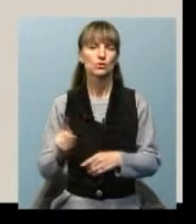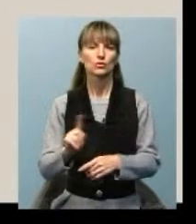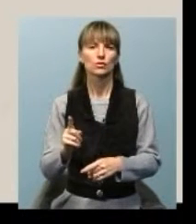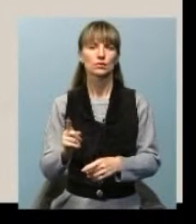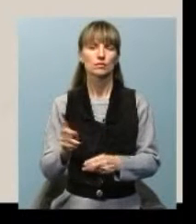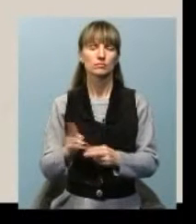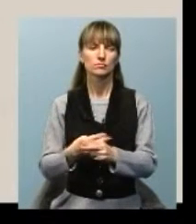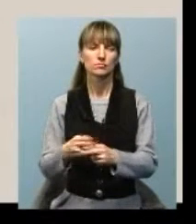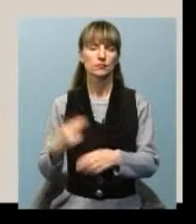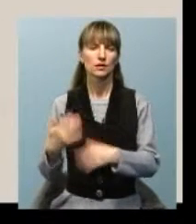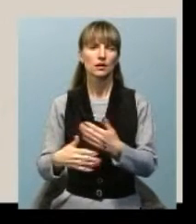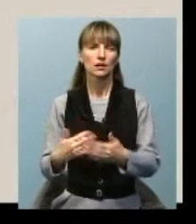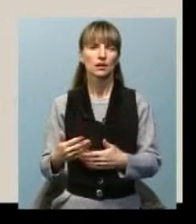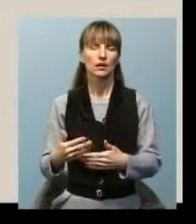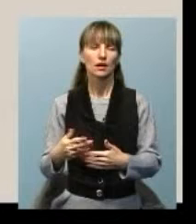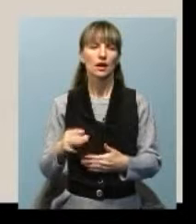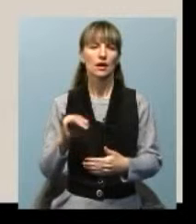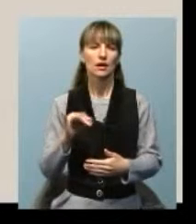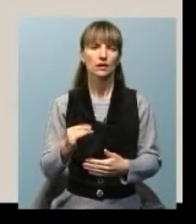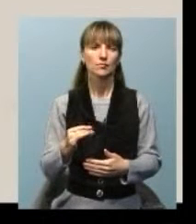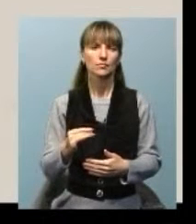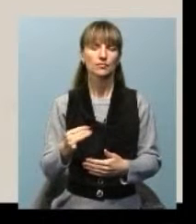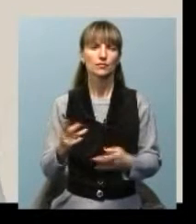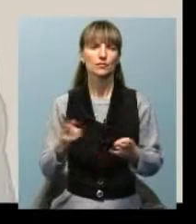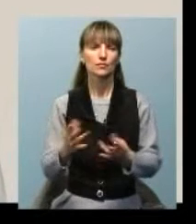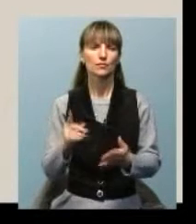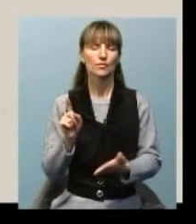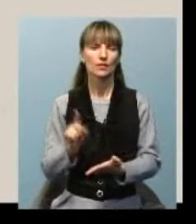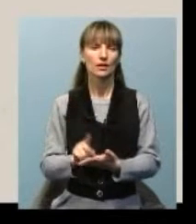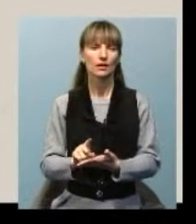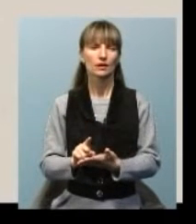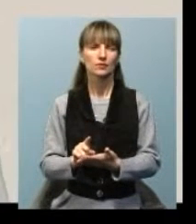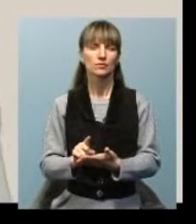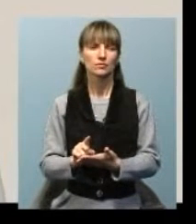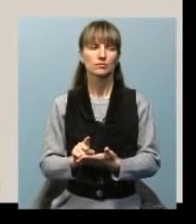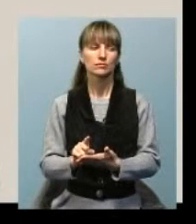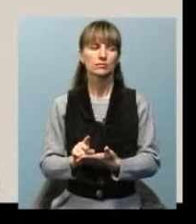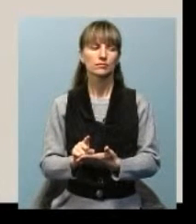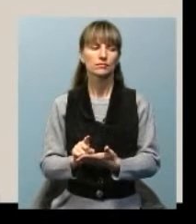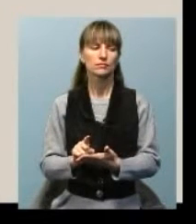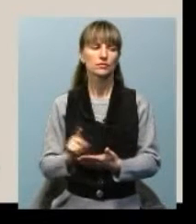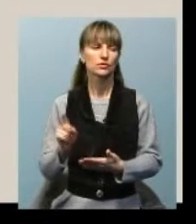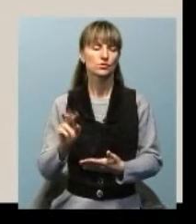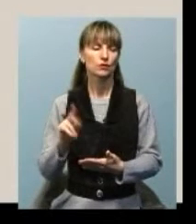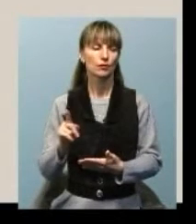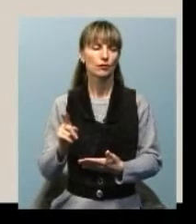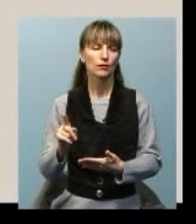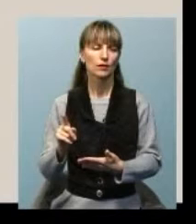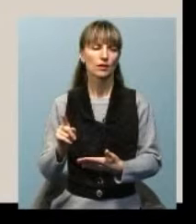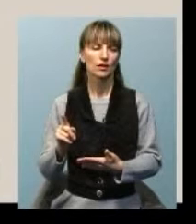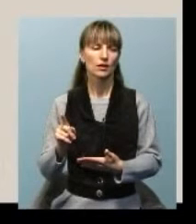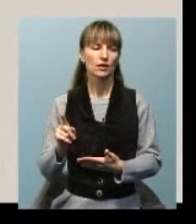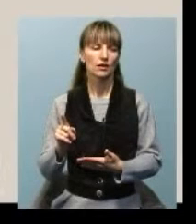что-то. Можно денежки и металл, и всяких штук перерабатывать. Чтобы потом из